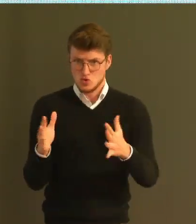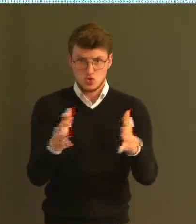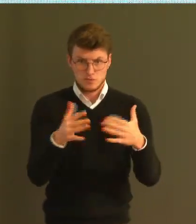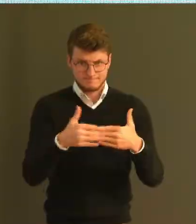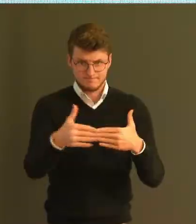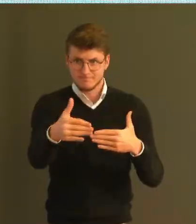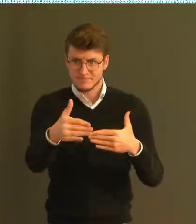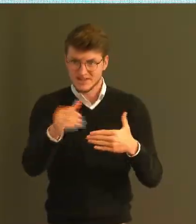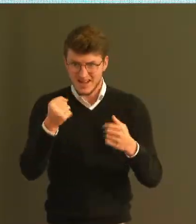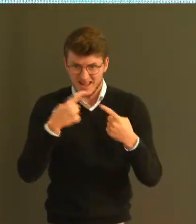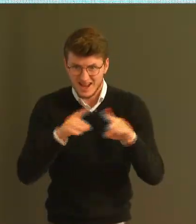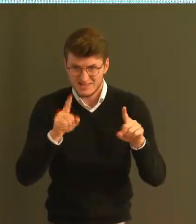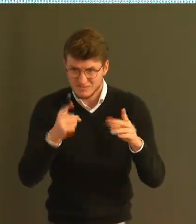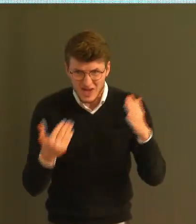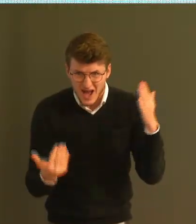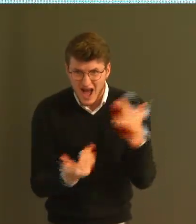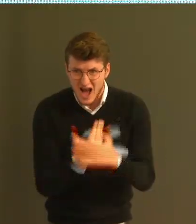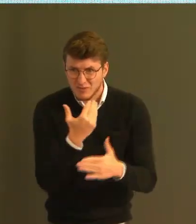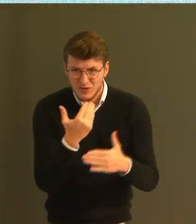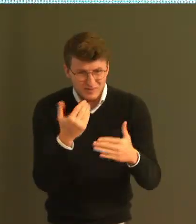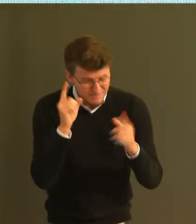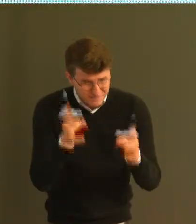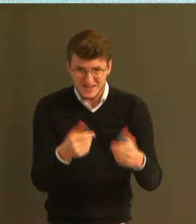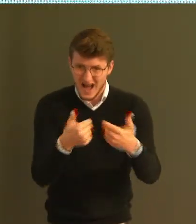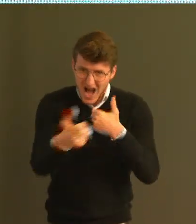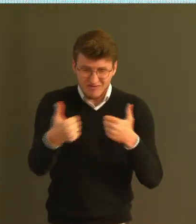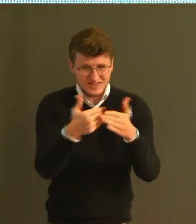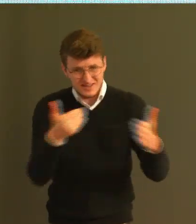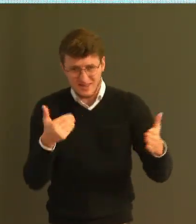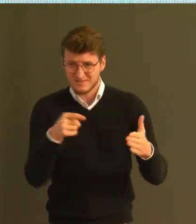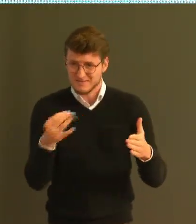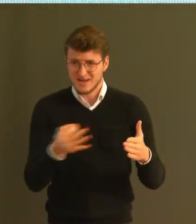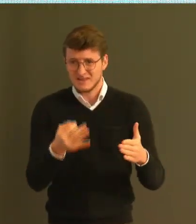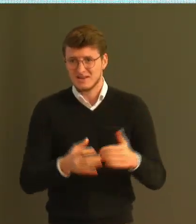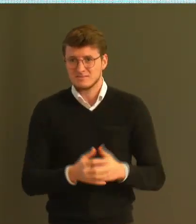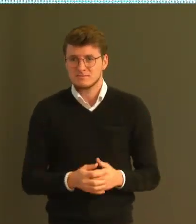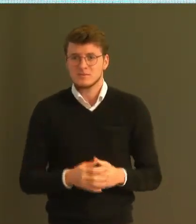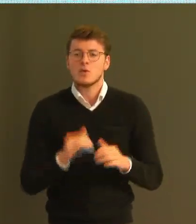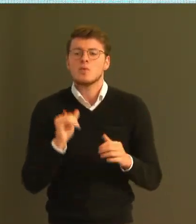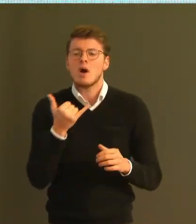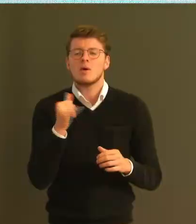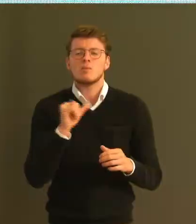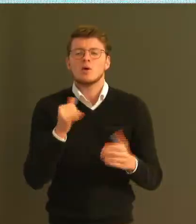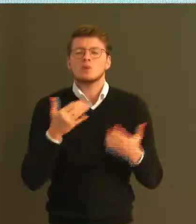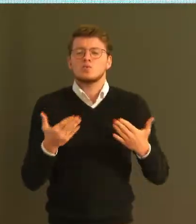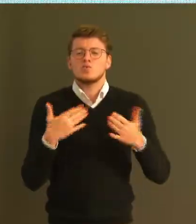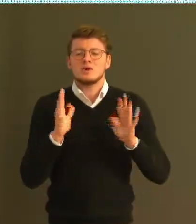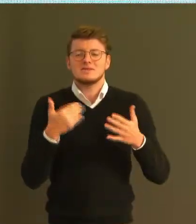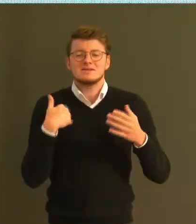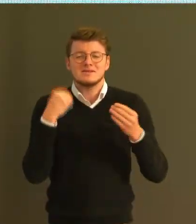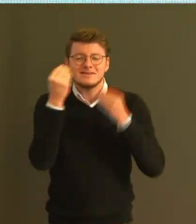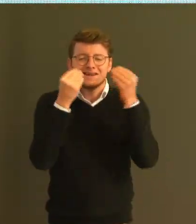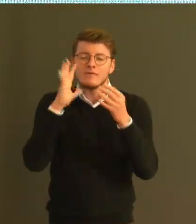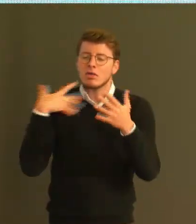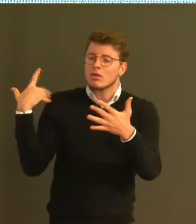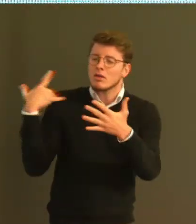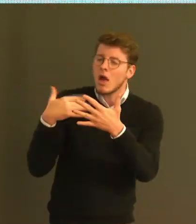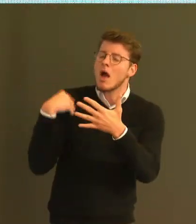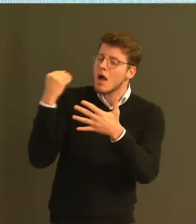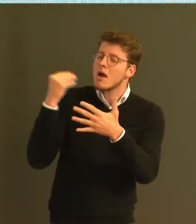des trucs aux stands créer un tissu amour maintenir in this study venus d'autres miskine open sélectivement